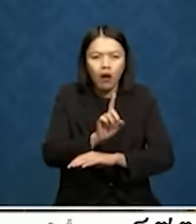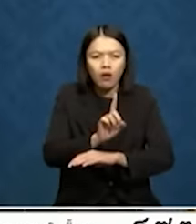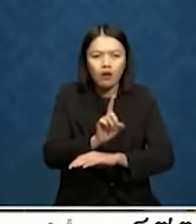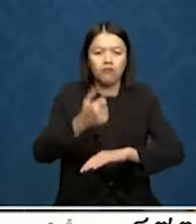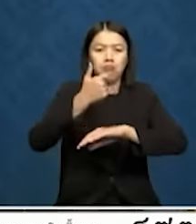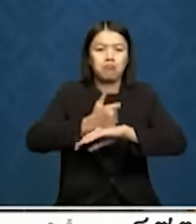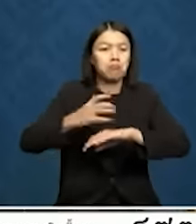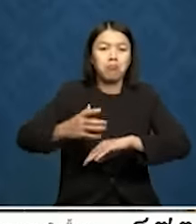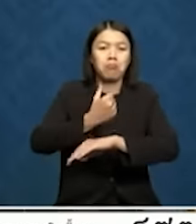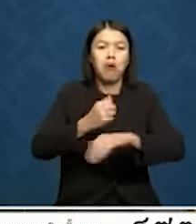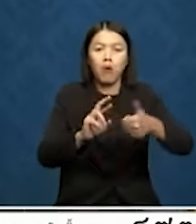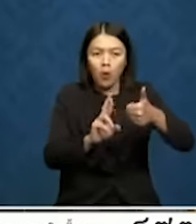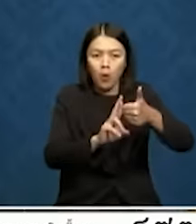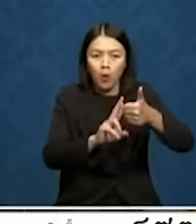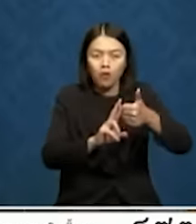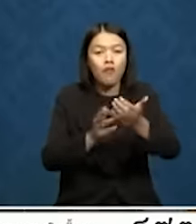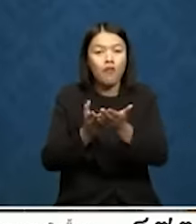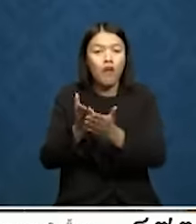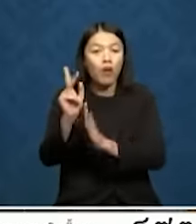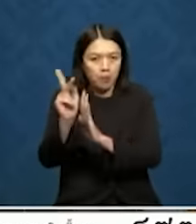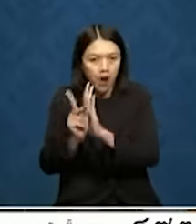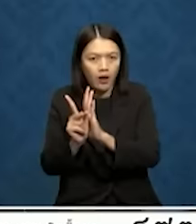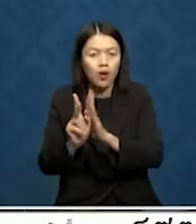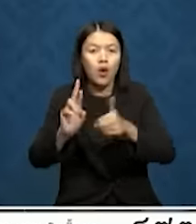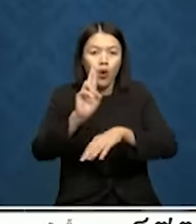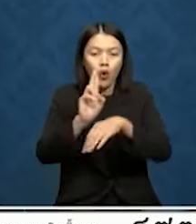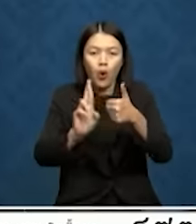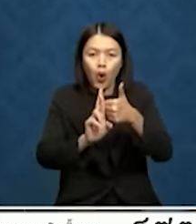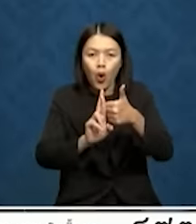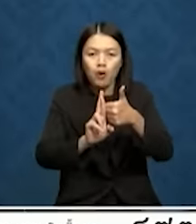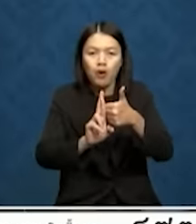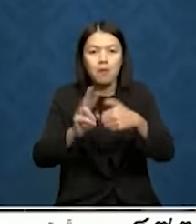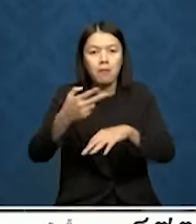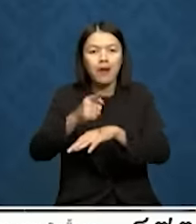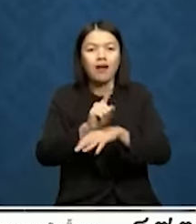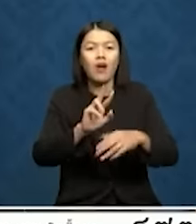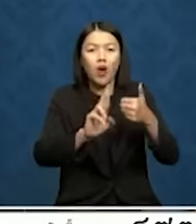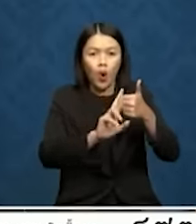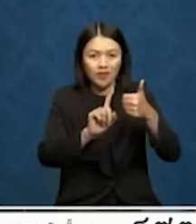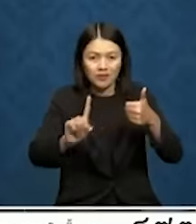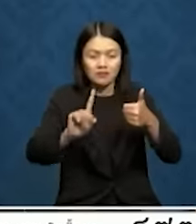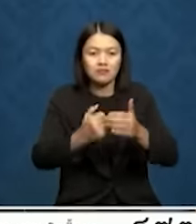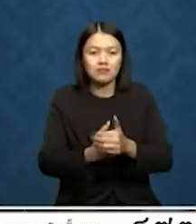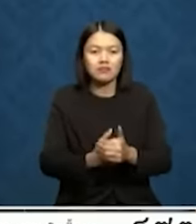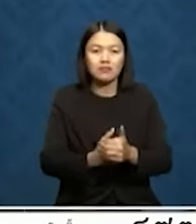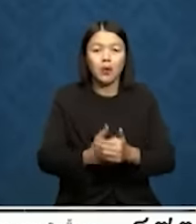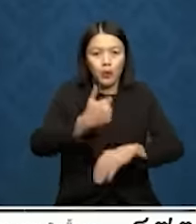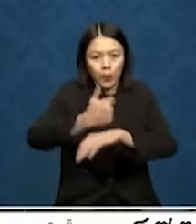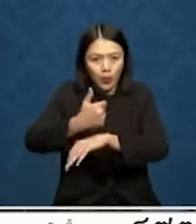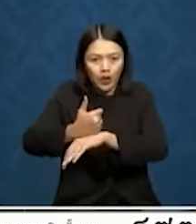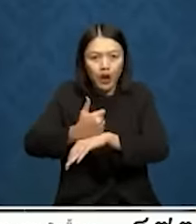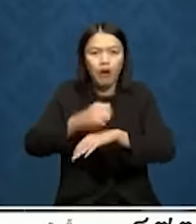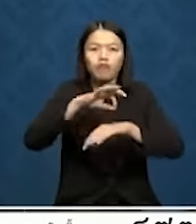ขที่รองประมุขฝ่ายนิติบัญญัติรองประธานสภาผู้แทนราษฎรคนที่1และประมุขของฝ่ายบริหาร